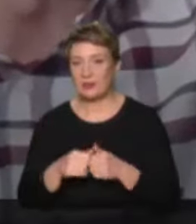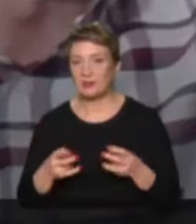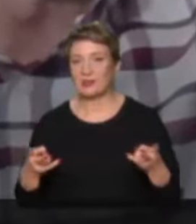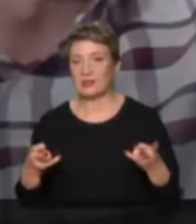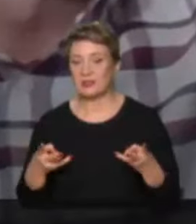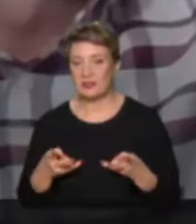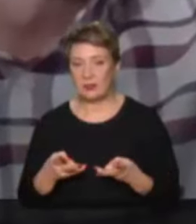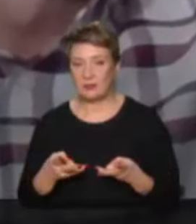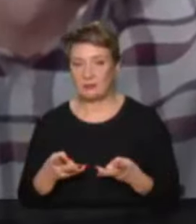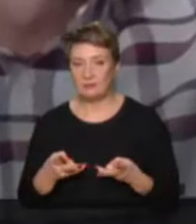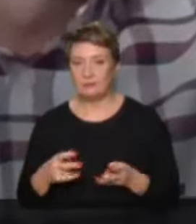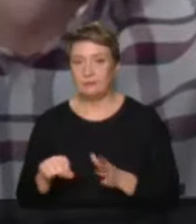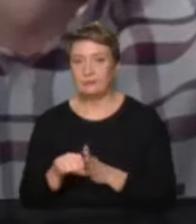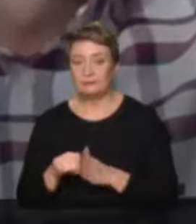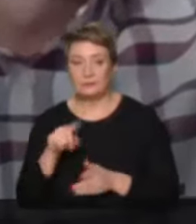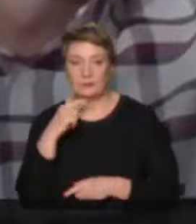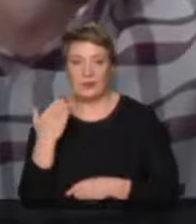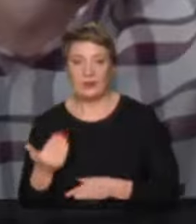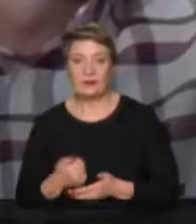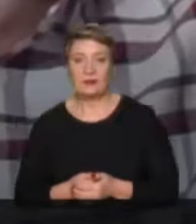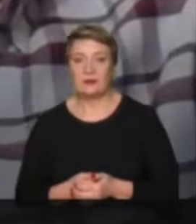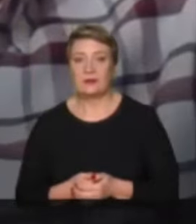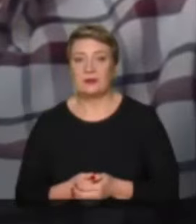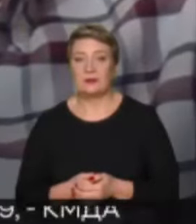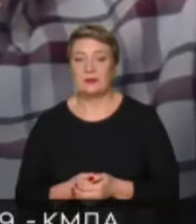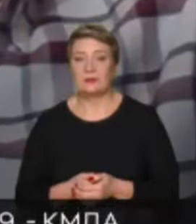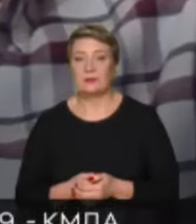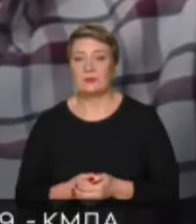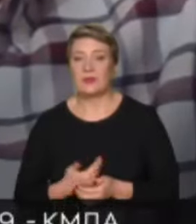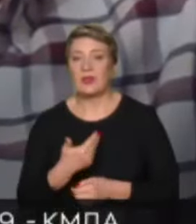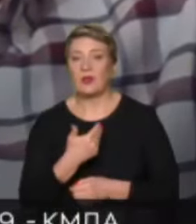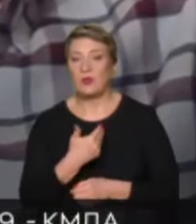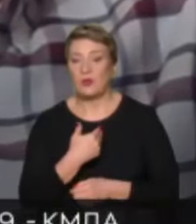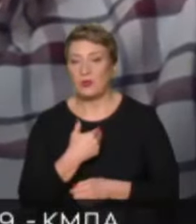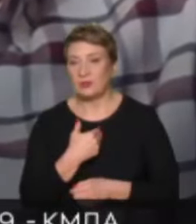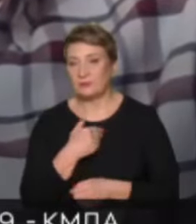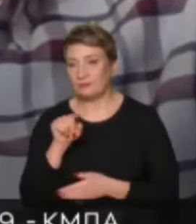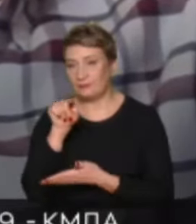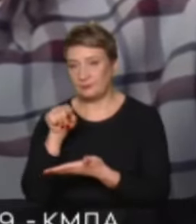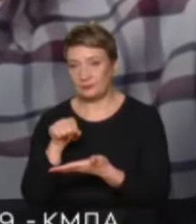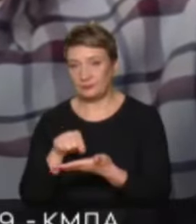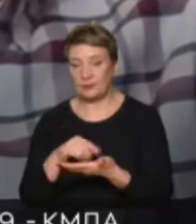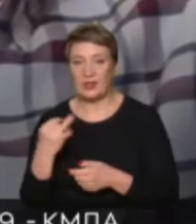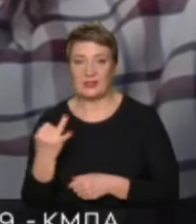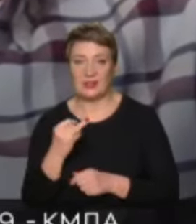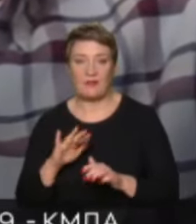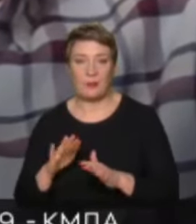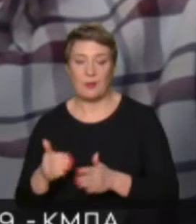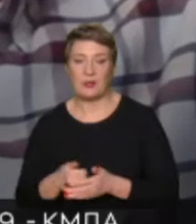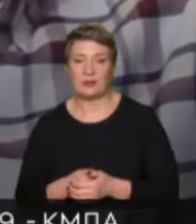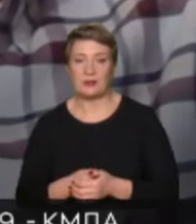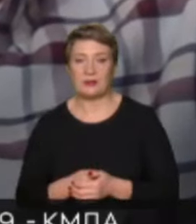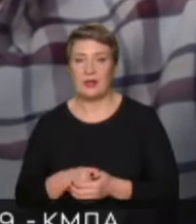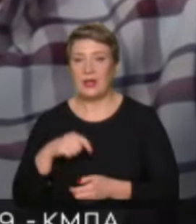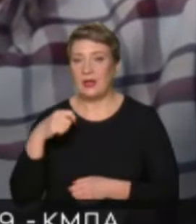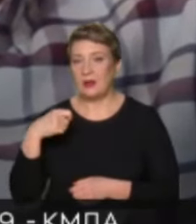тримати безумовно. Пане Олександре, ну і принагідно хочу також поставити вам запитання. Цікавий момент. Президент